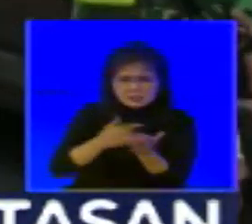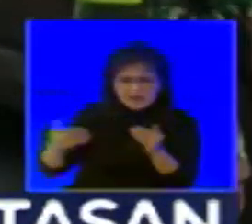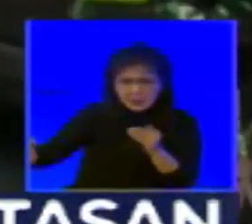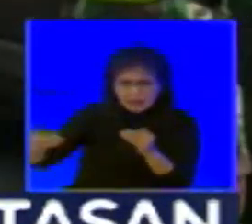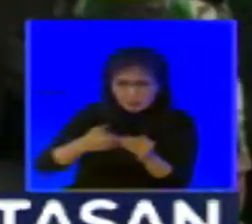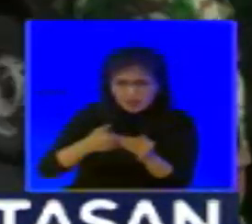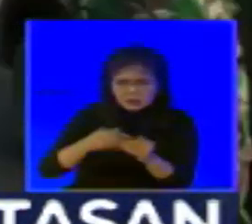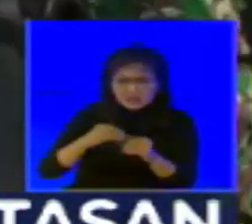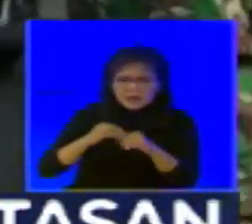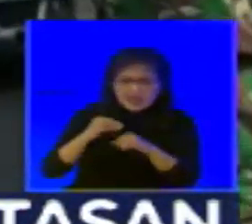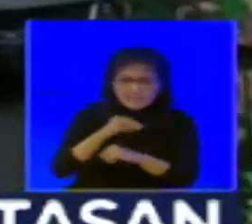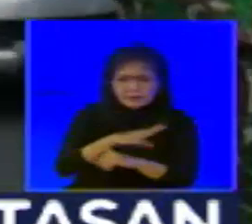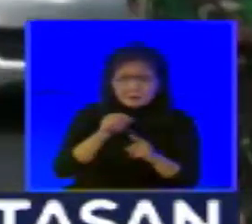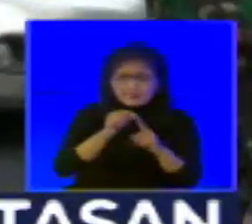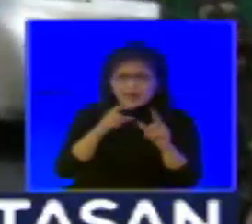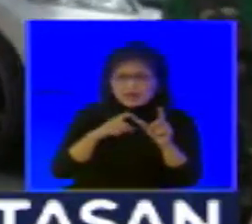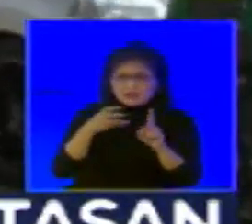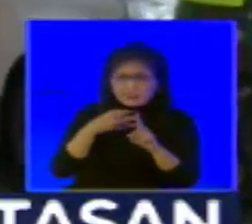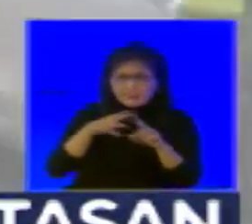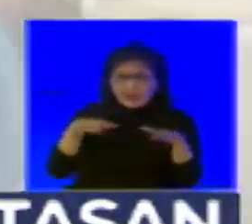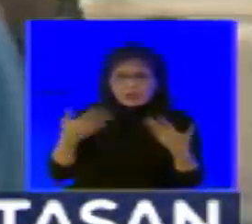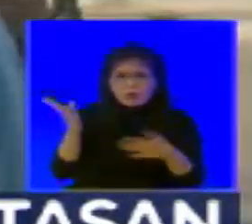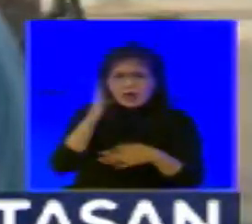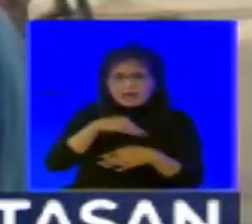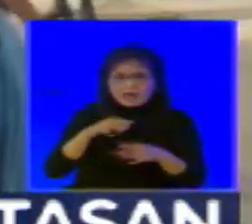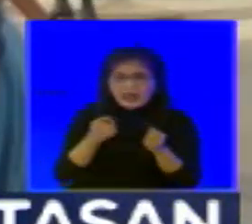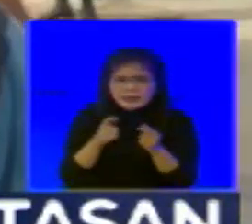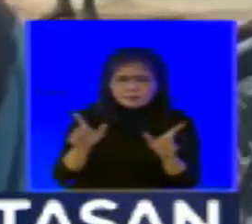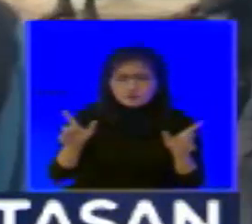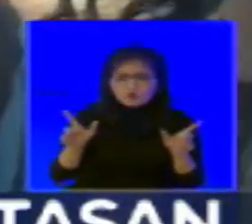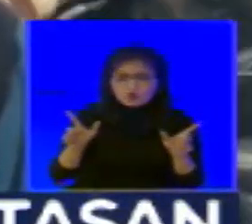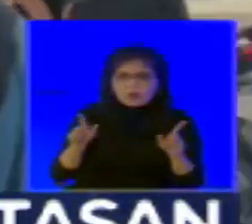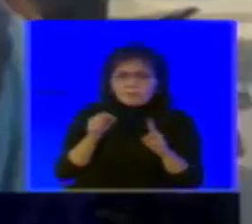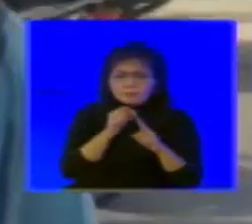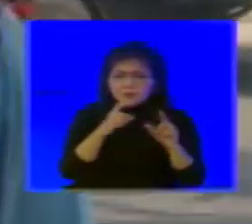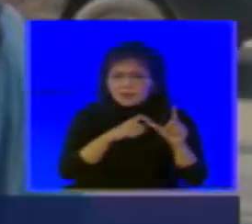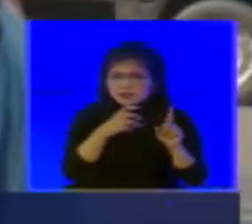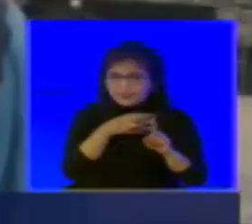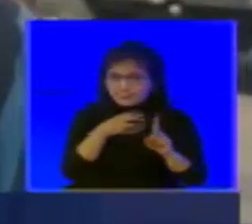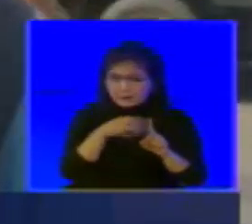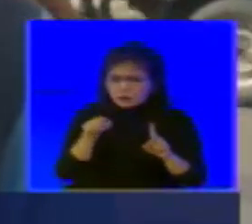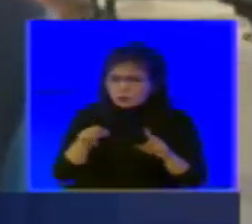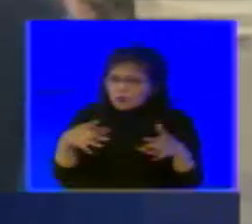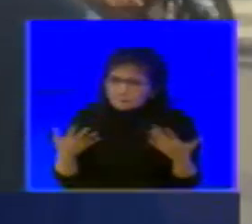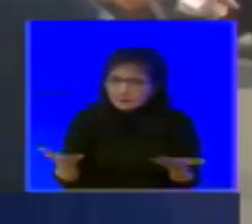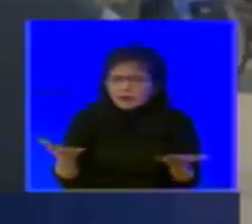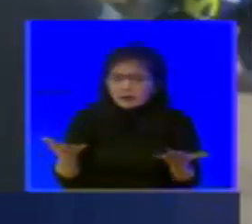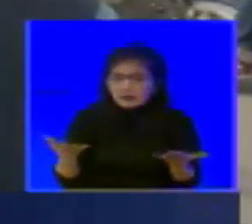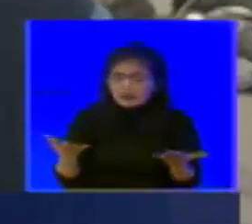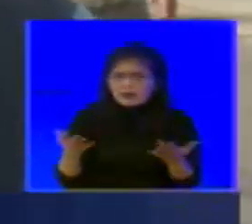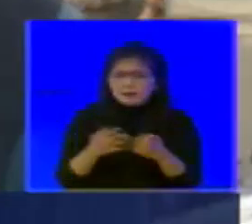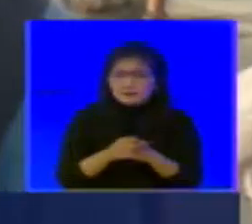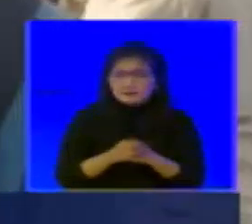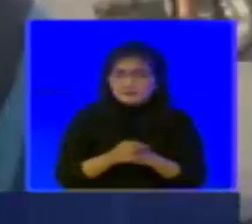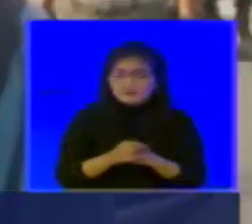dampak dari penerapan PSBB atau hari libur Paskah. PSBB ya, itu gimana Pak? Apakah ini terkait juga Pak? Kita